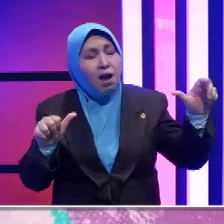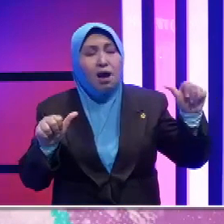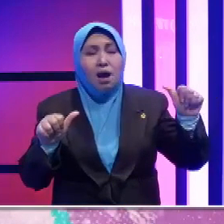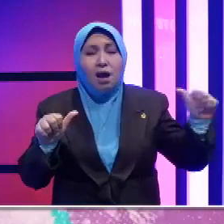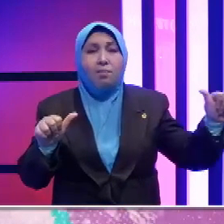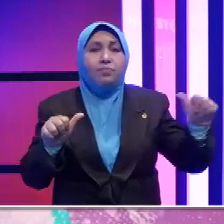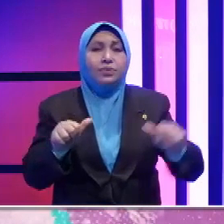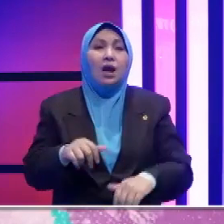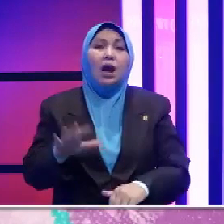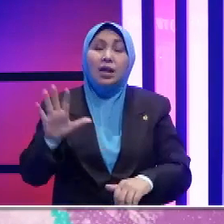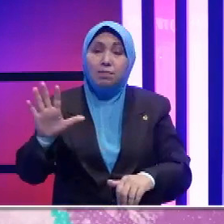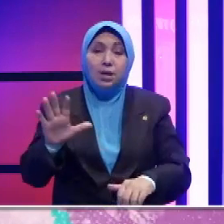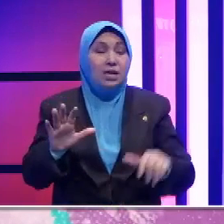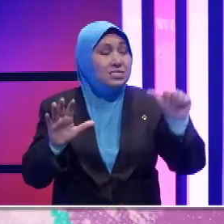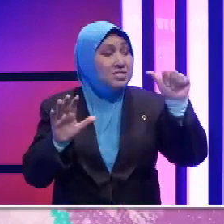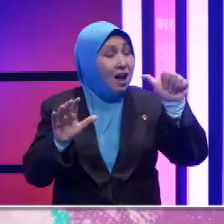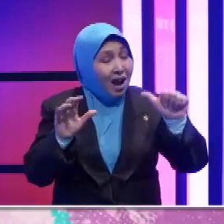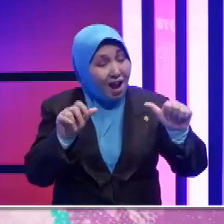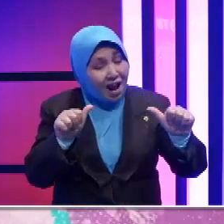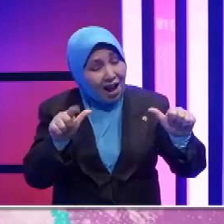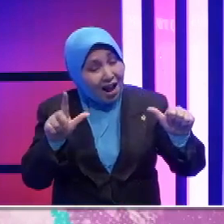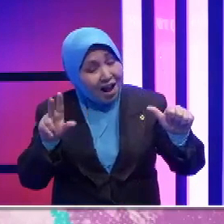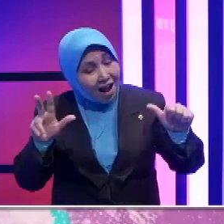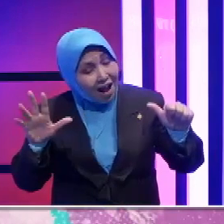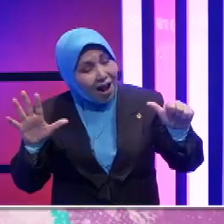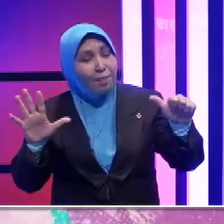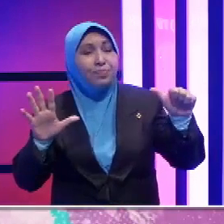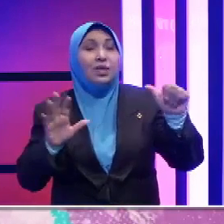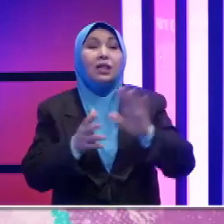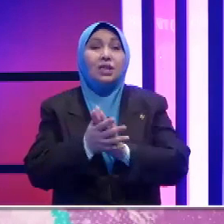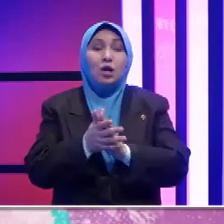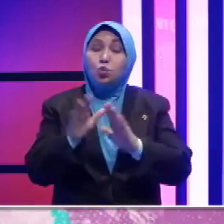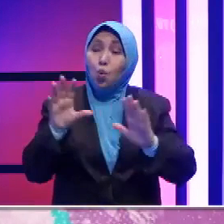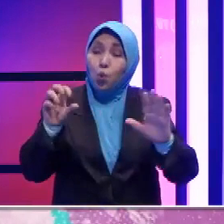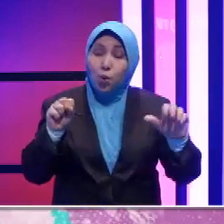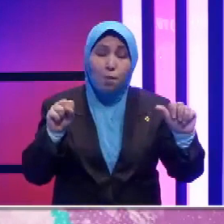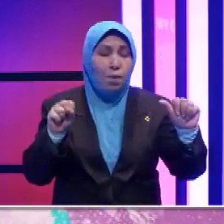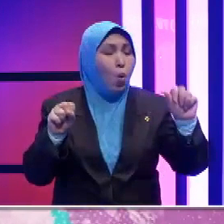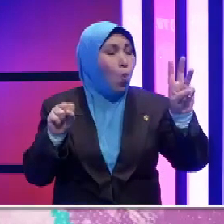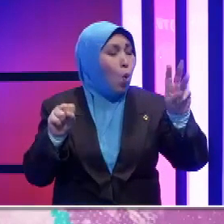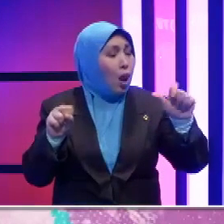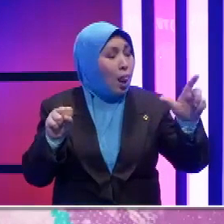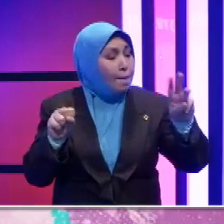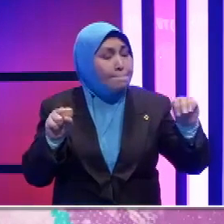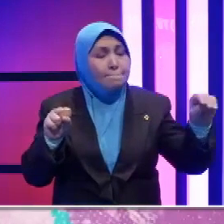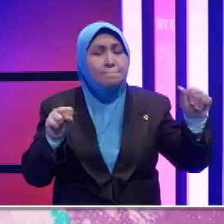Najwa 5 halkat ataupun DPD kata tutup kepada buka walam